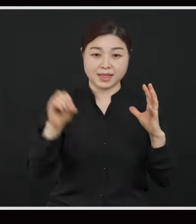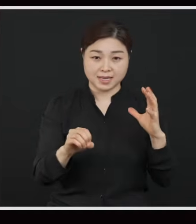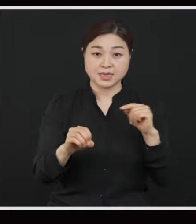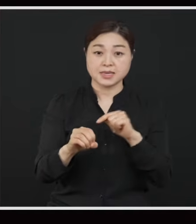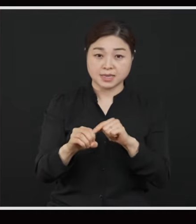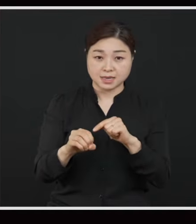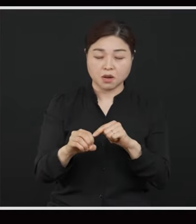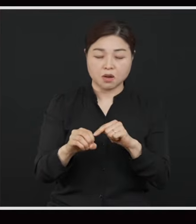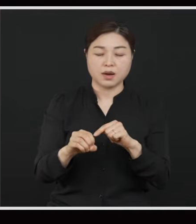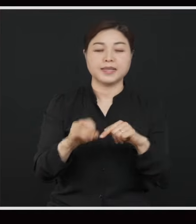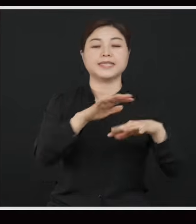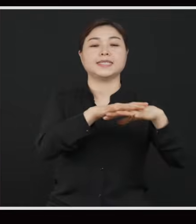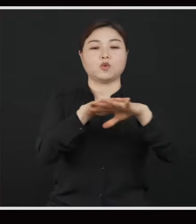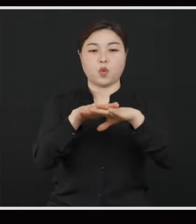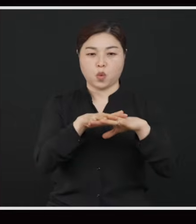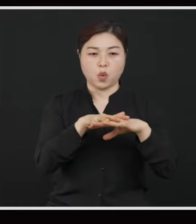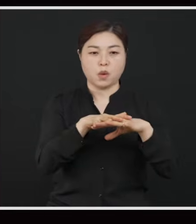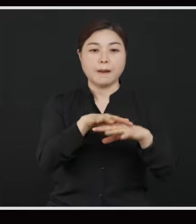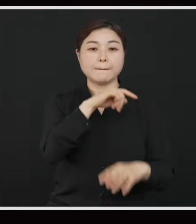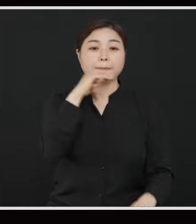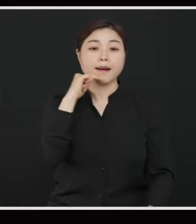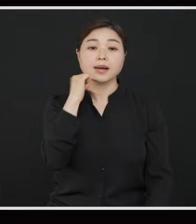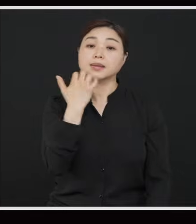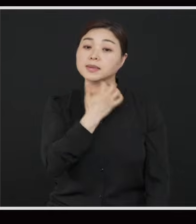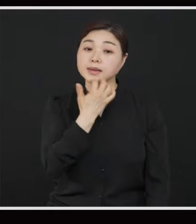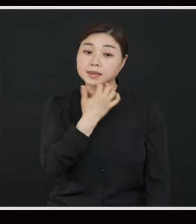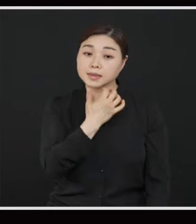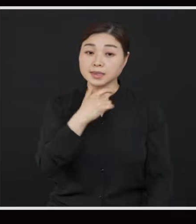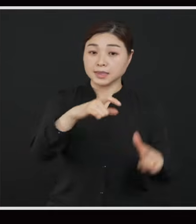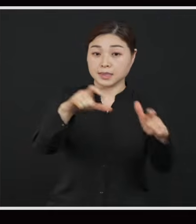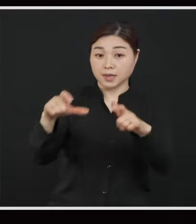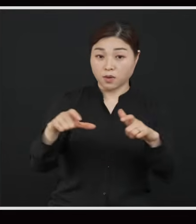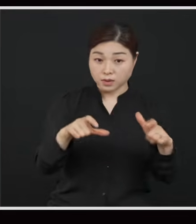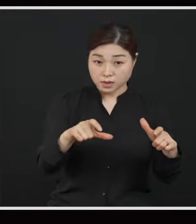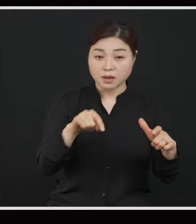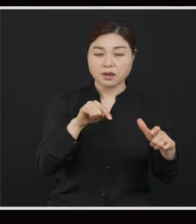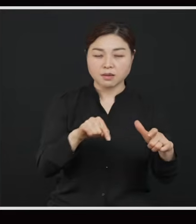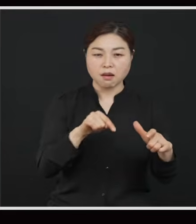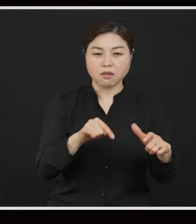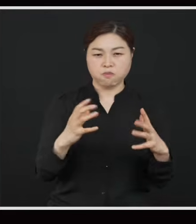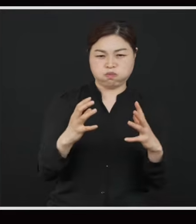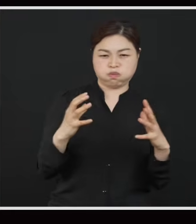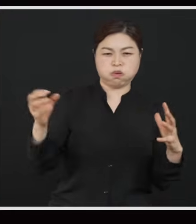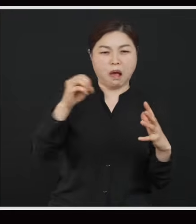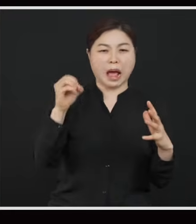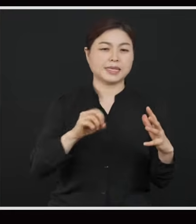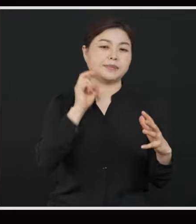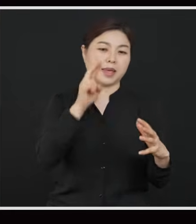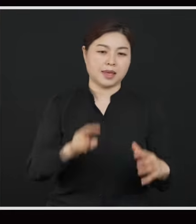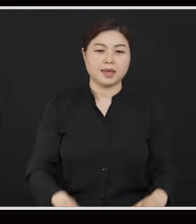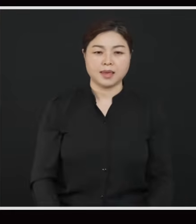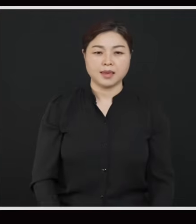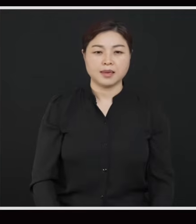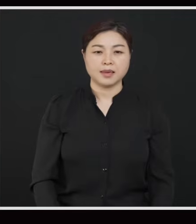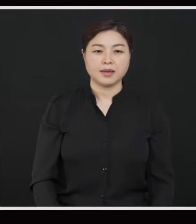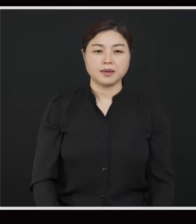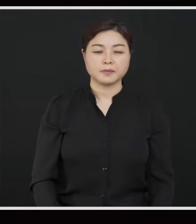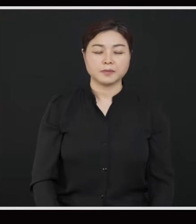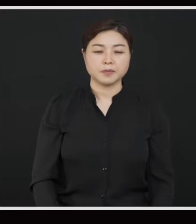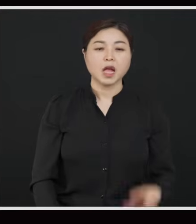비만율에 대한 지도입니다. 그래서 빨간색으로 나타나는 지역이 비만율이 높은 지역이에요. 그